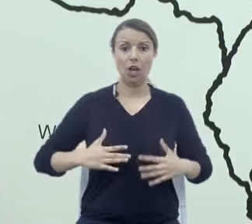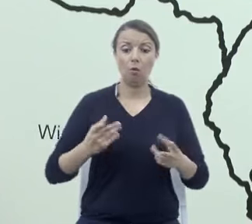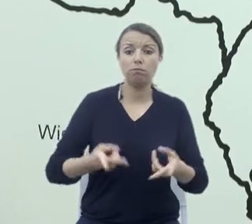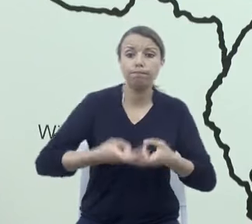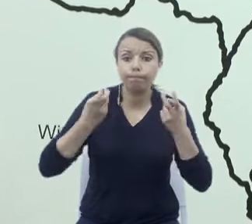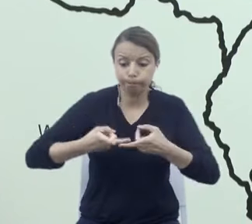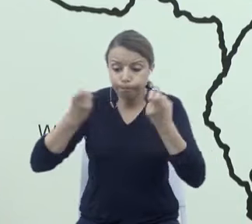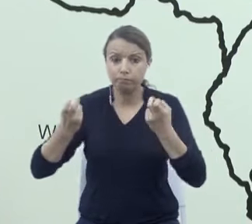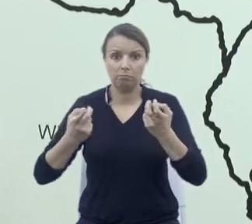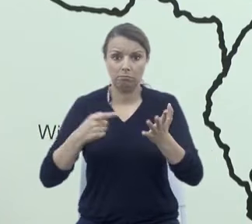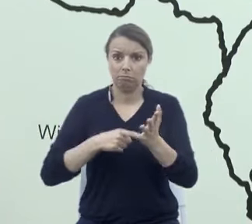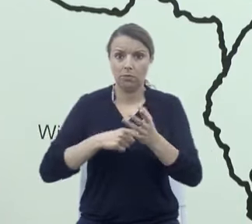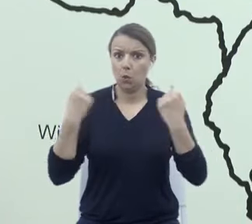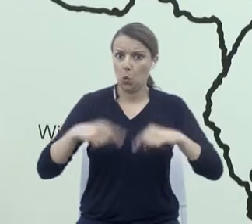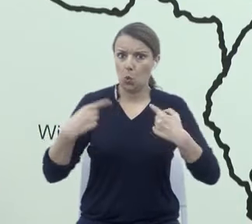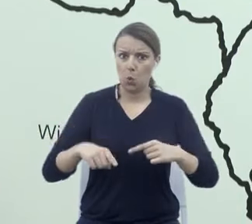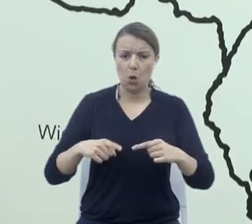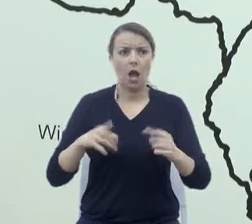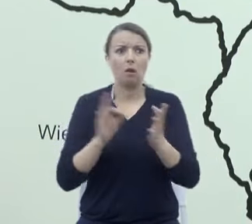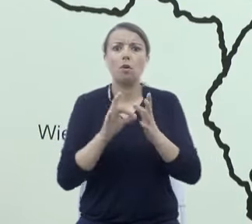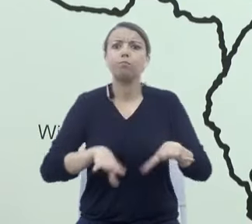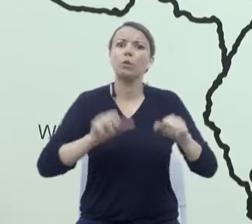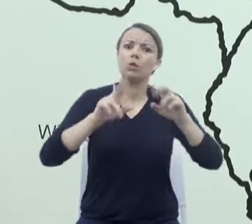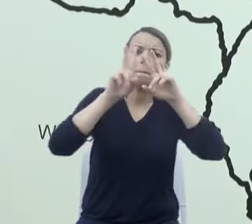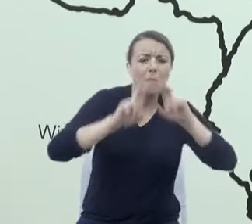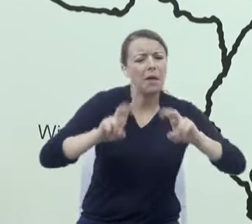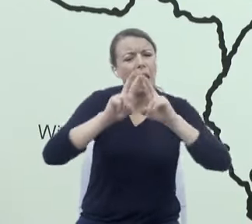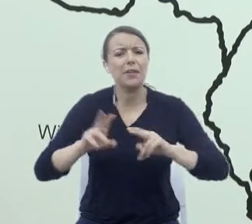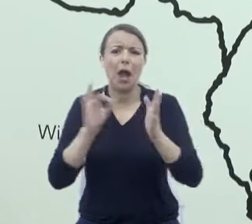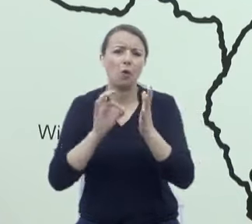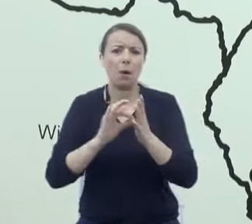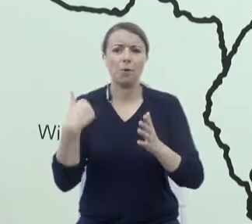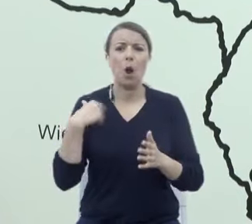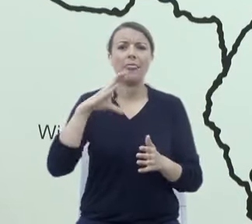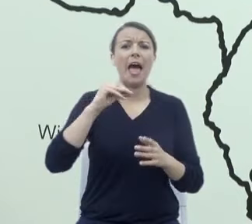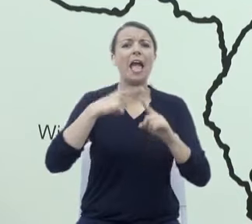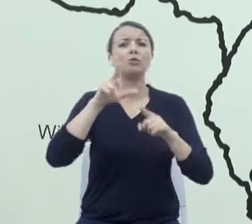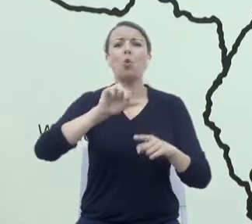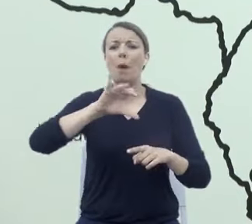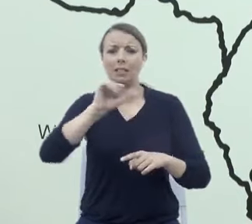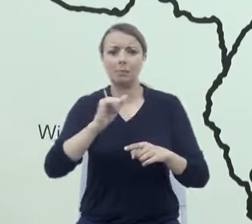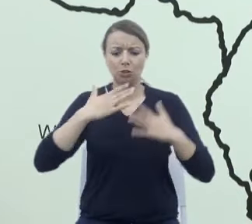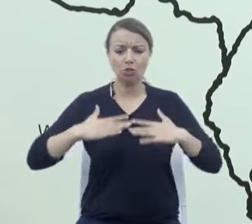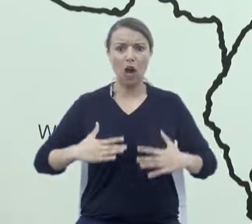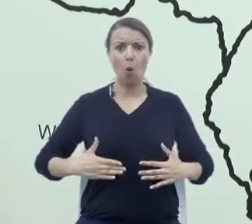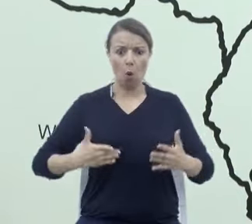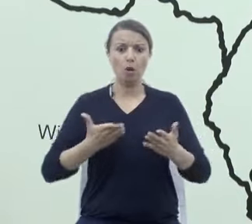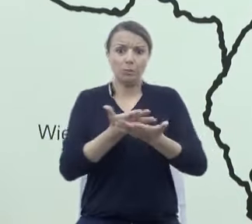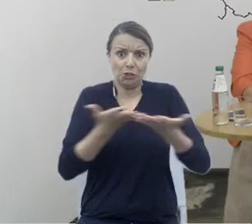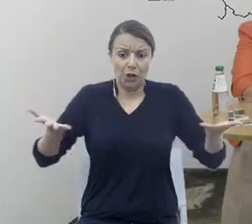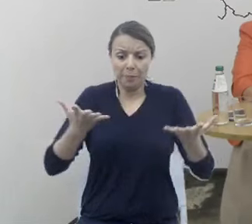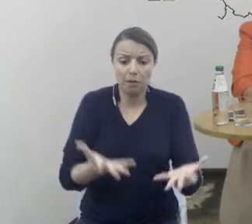archeologiczne, wstępne badania. I nie wiem, czy jest nadzieja, że to się jakoś zmieni. Natomiast dobrze,